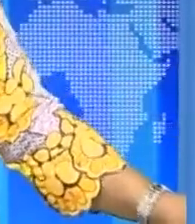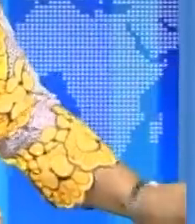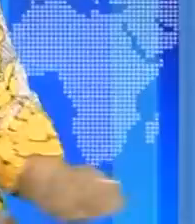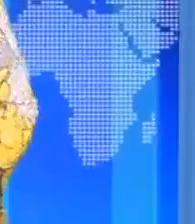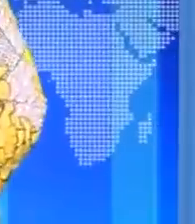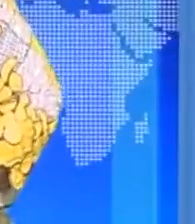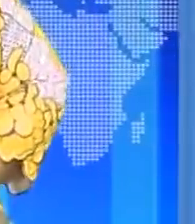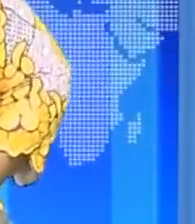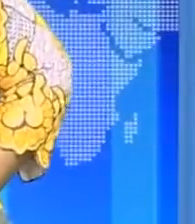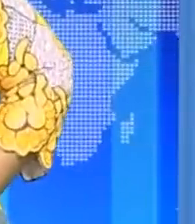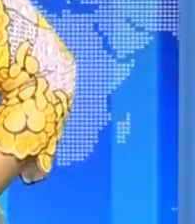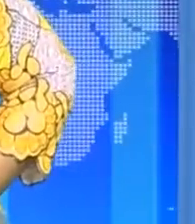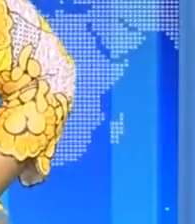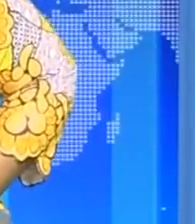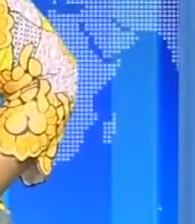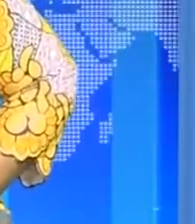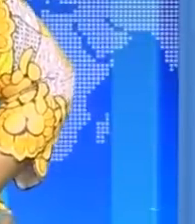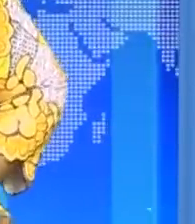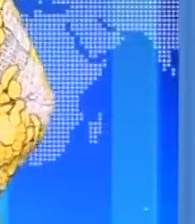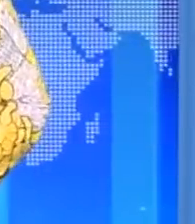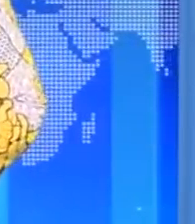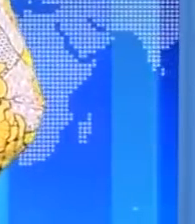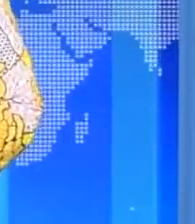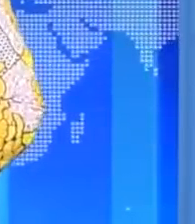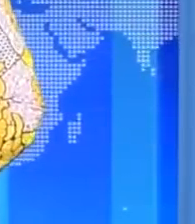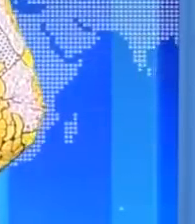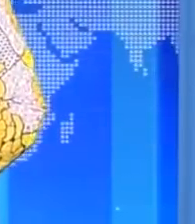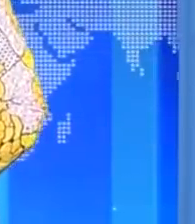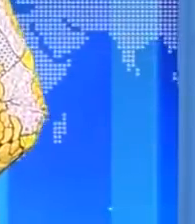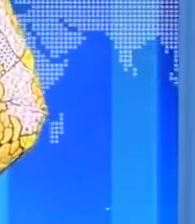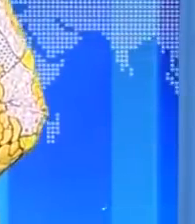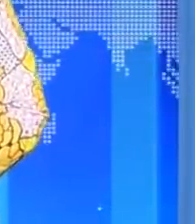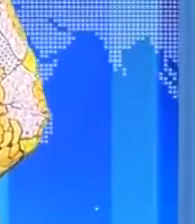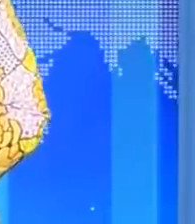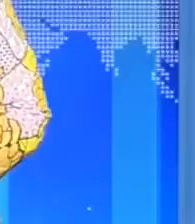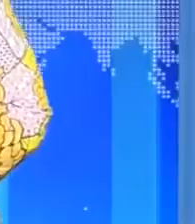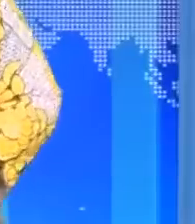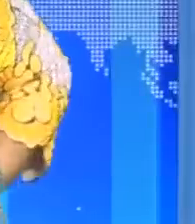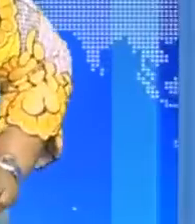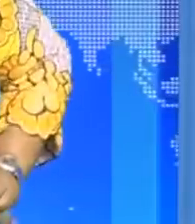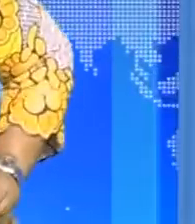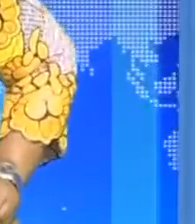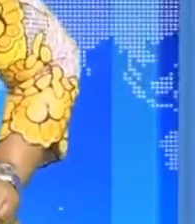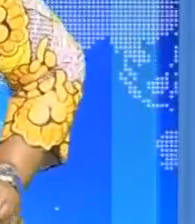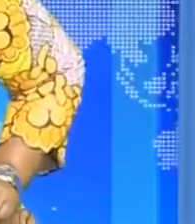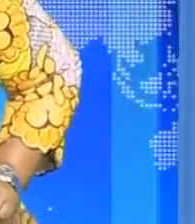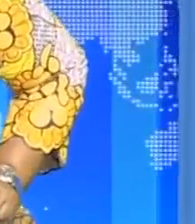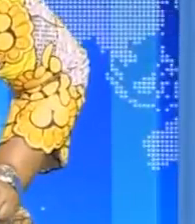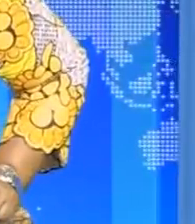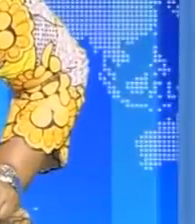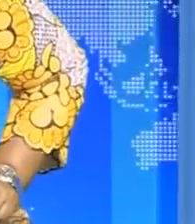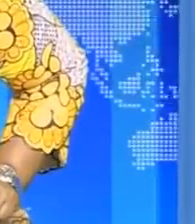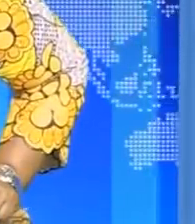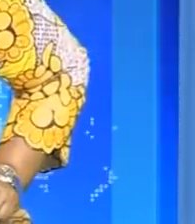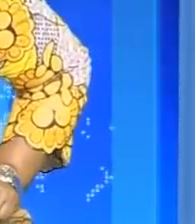l'actualité continue de sur nos antennes grande sera pour moi le plaisir de vous retrouver le mardi prochain inch'allah sur la